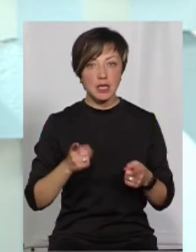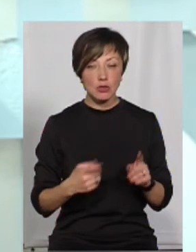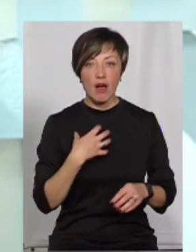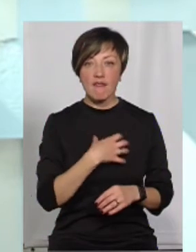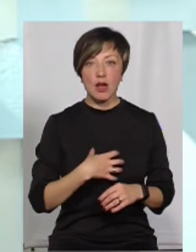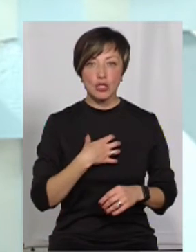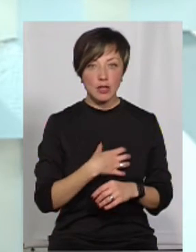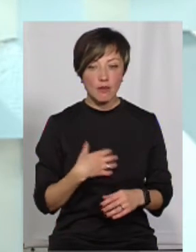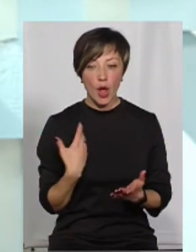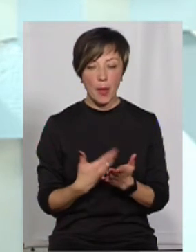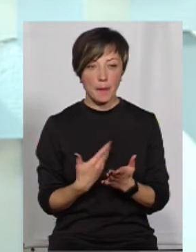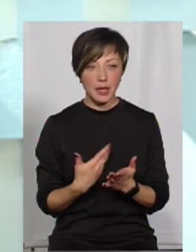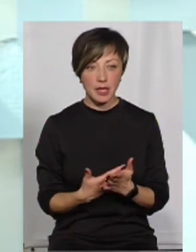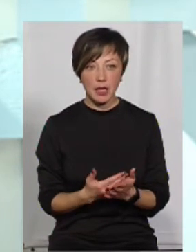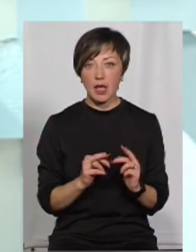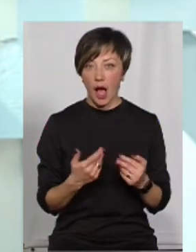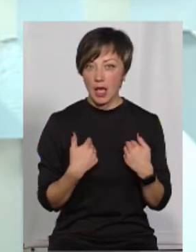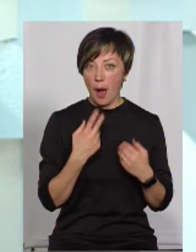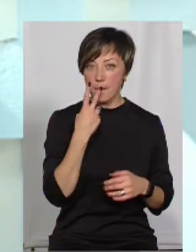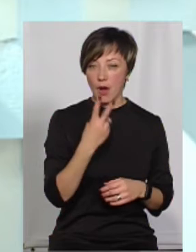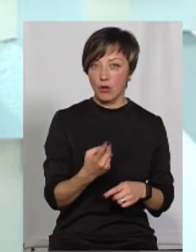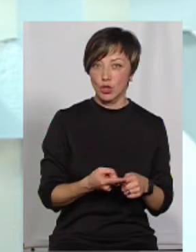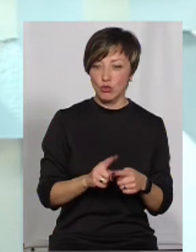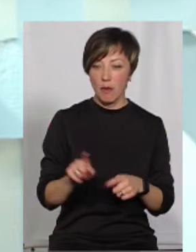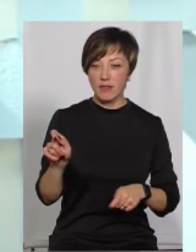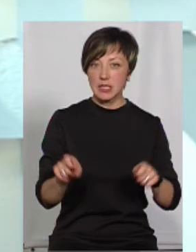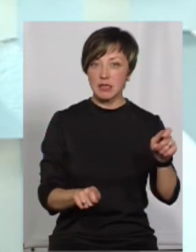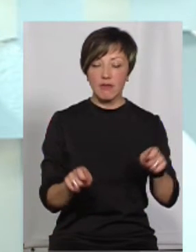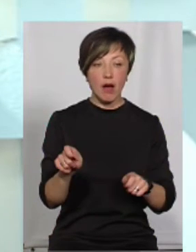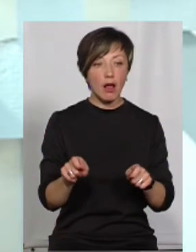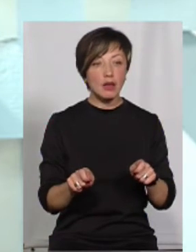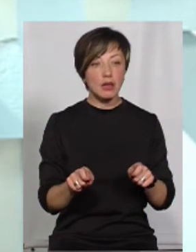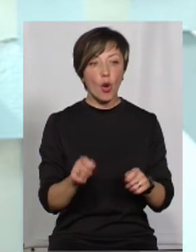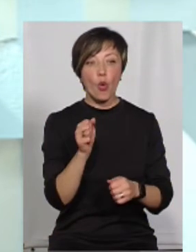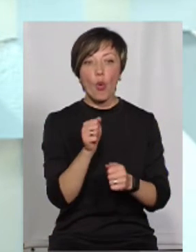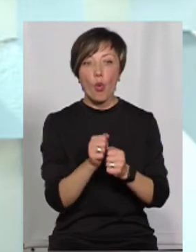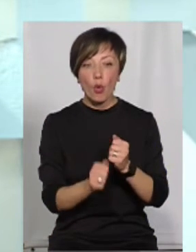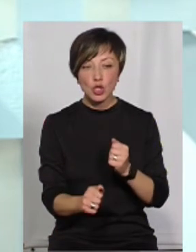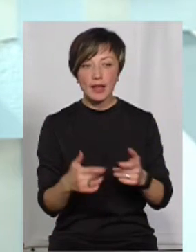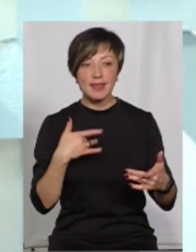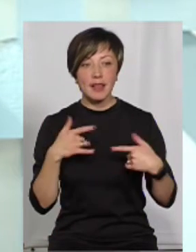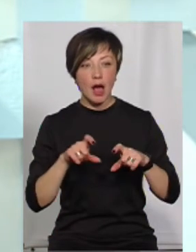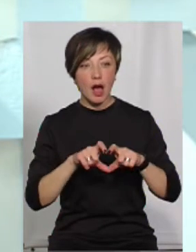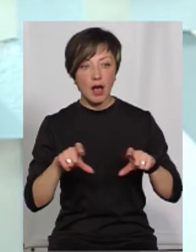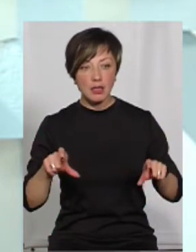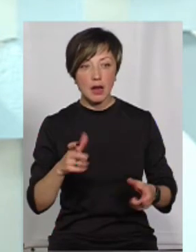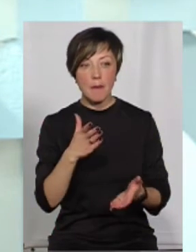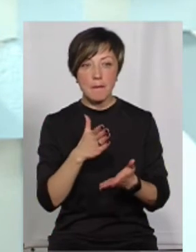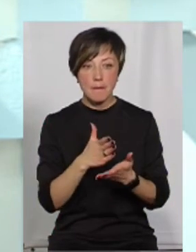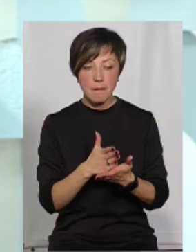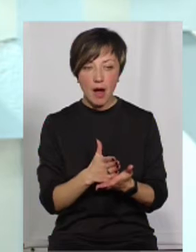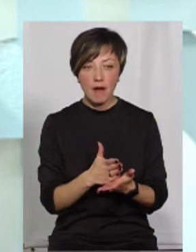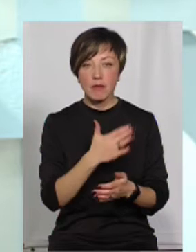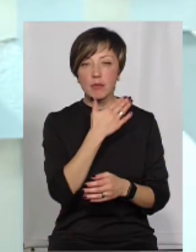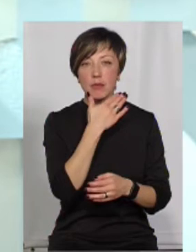дуже важливо, тому що, до прикладу, як я бачив на цьому фестивалі, практично кожний театр мав